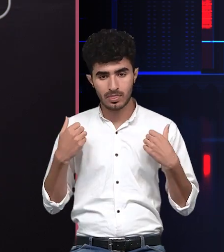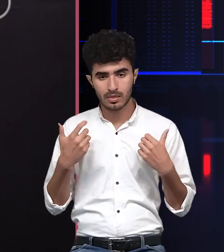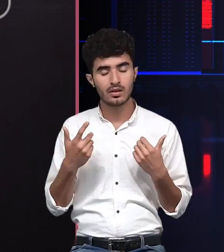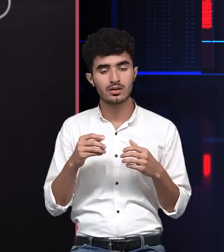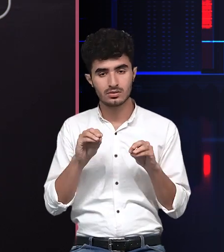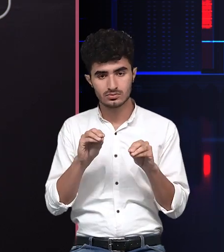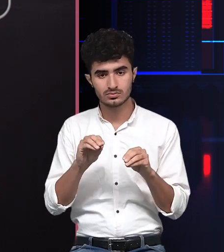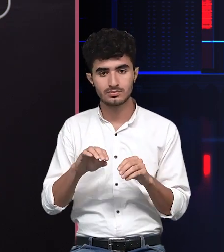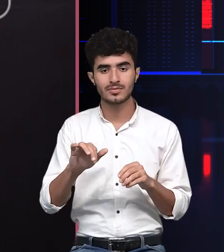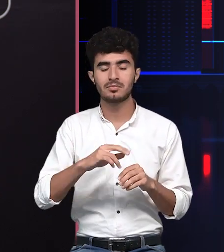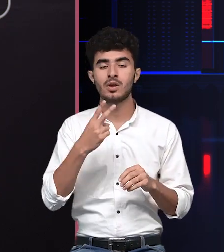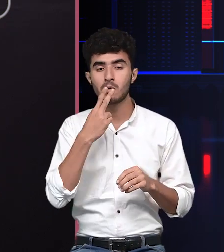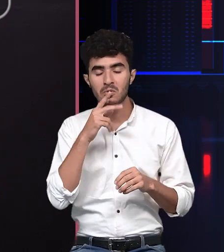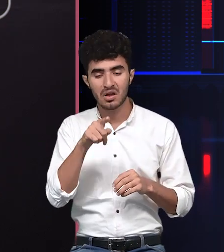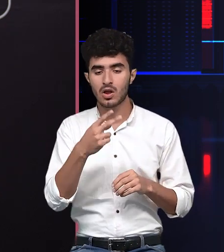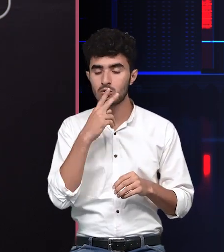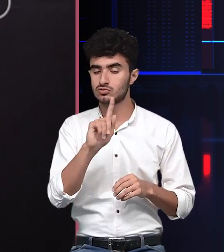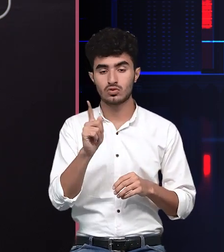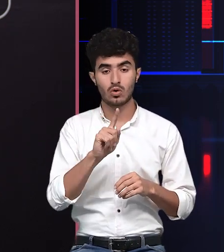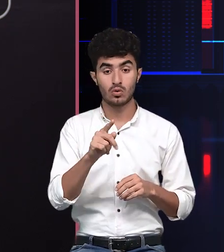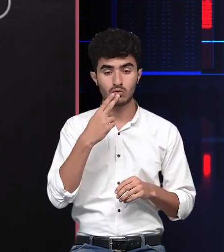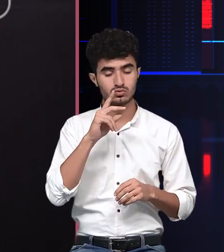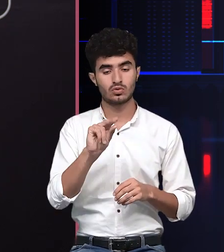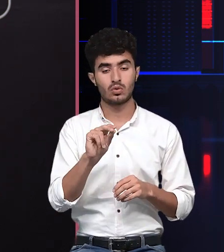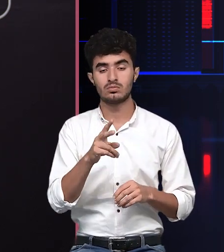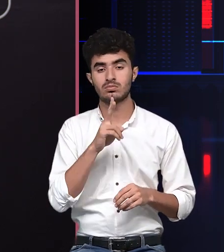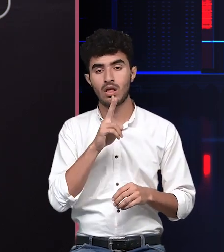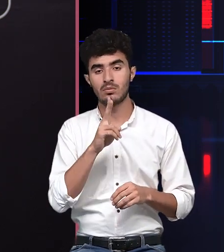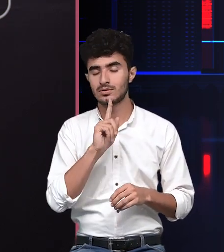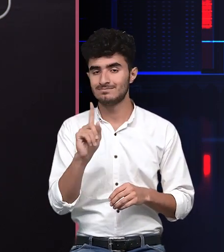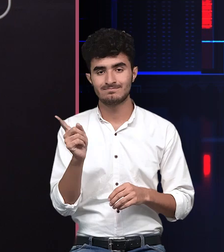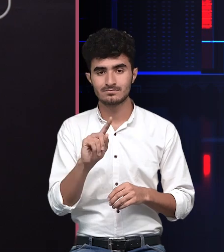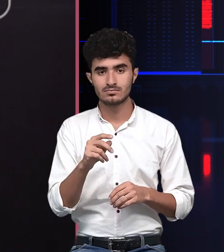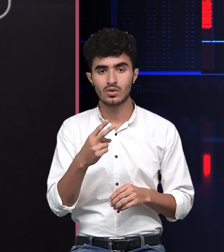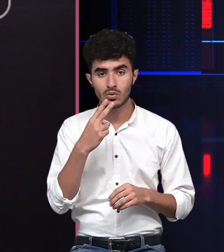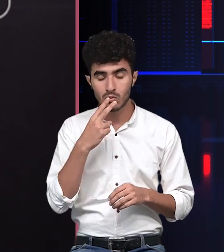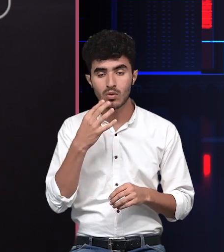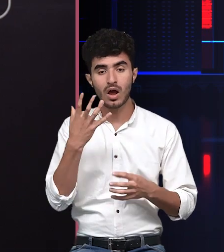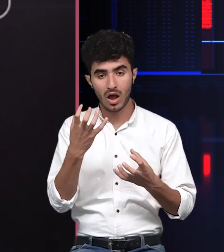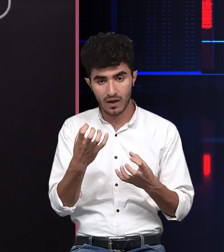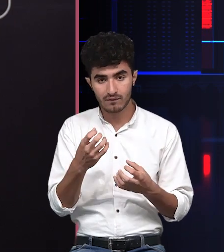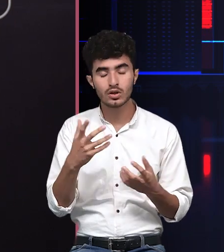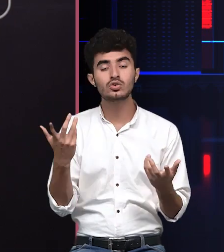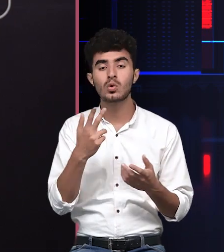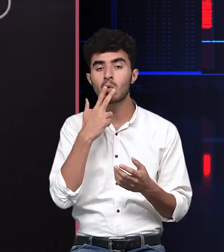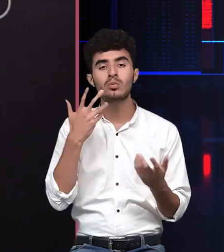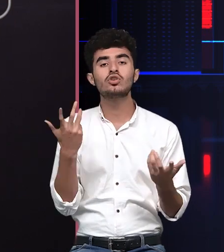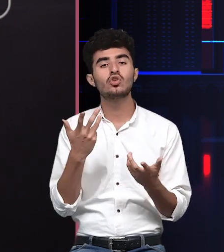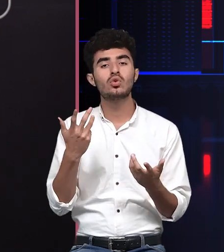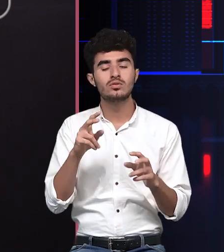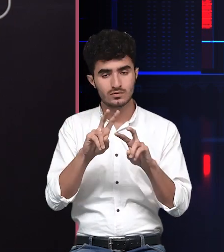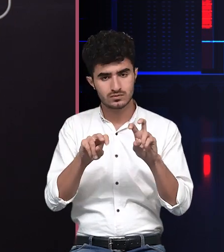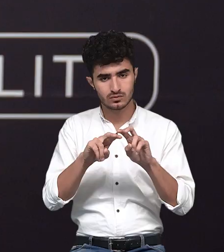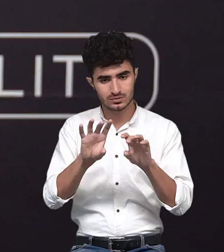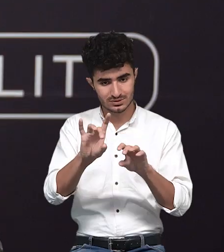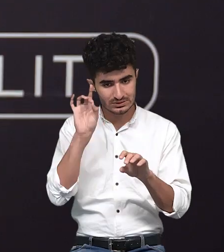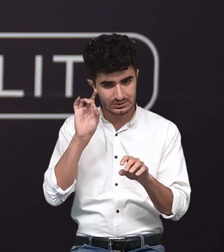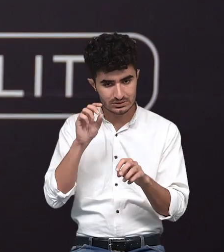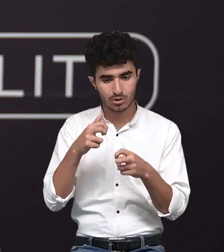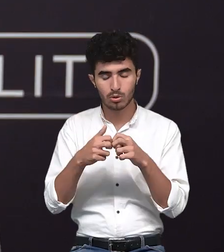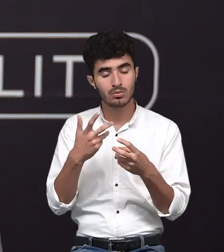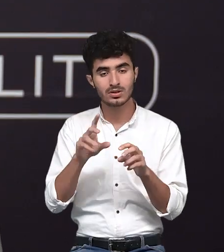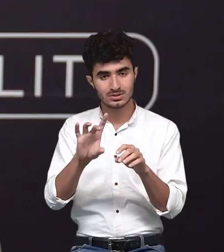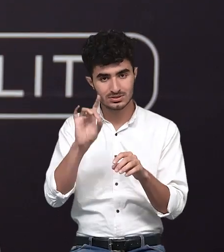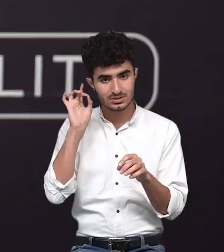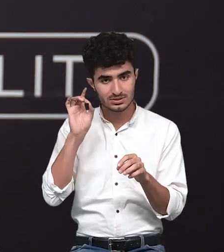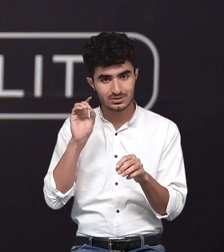اس کی ایڈکشن کو ڈیل کریں کہ اچھا یہ نشہ کرتا ہے، اس کو نشے سے چھڑاؤ، یا ڈپریسو النیس ہے اس کو اینٹی ڈپریسنٹ دو، تو اس کے ٹراما